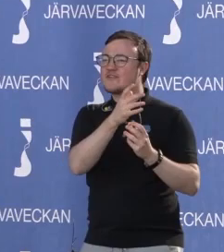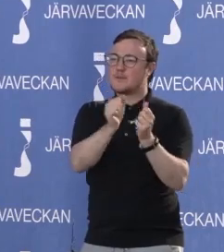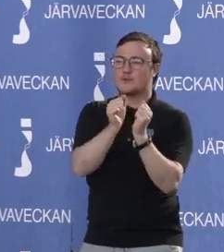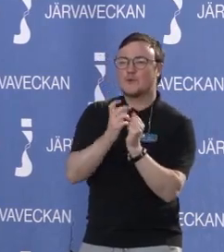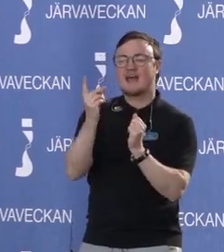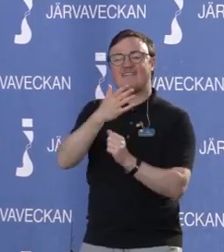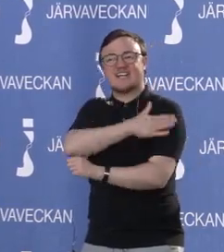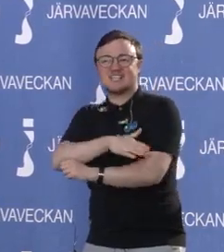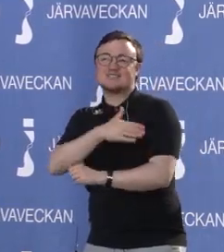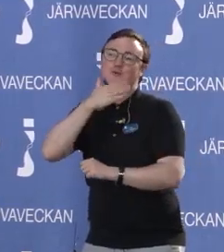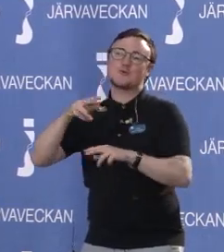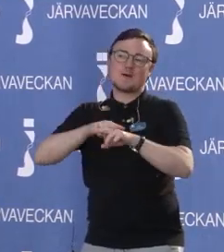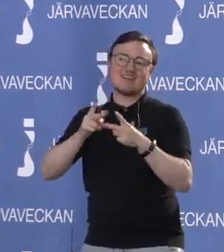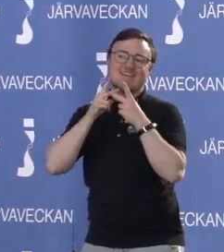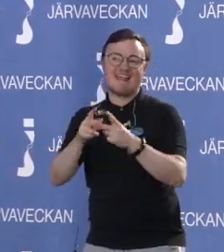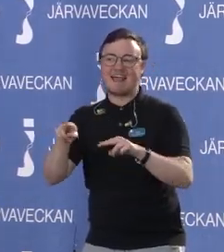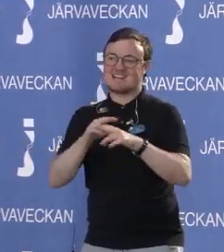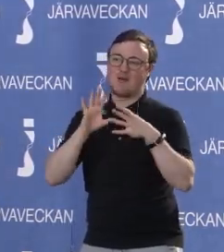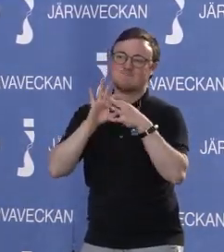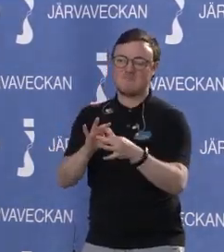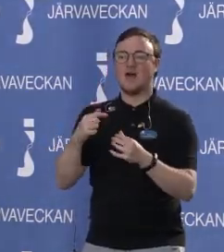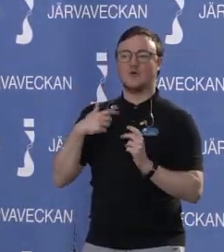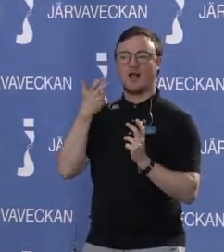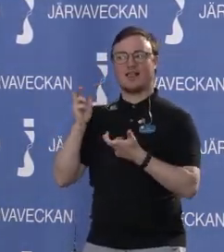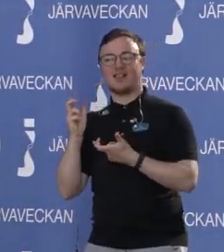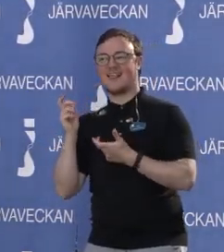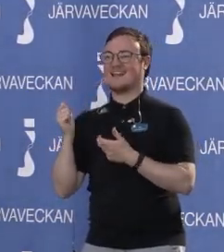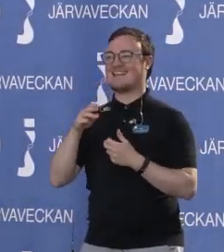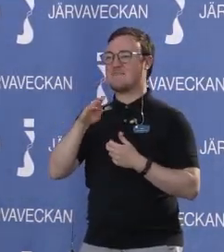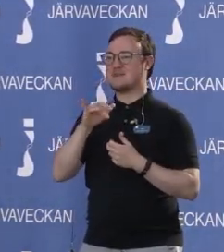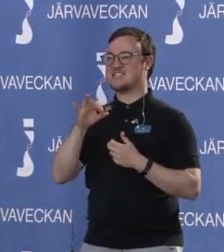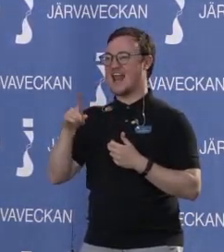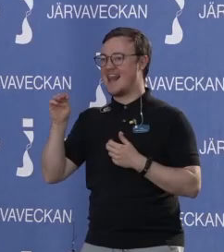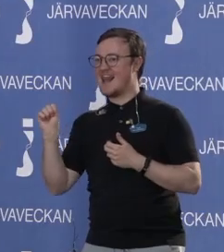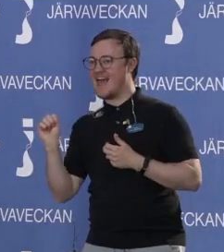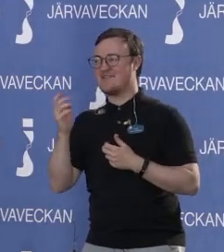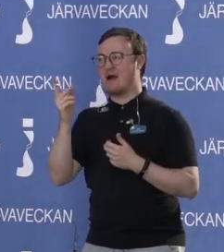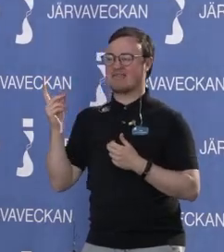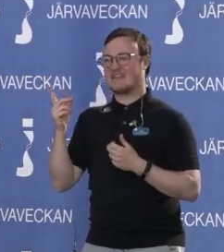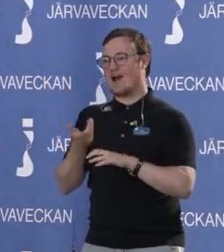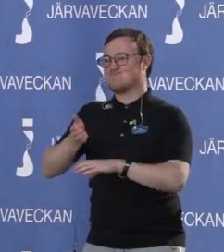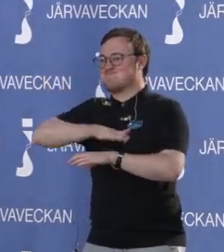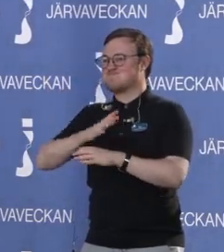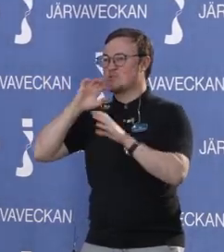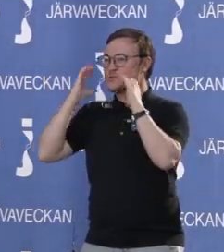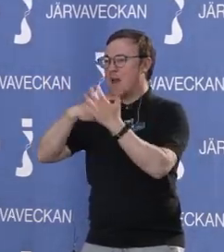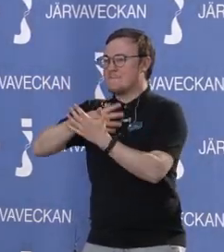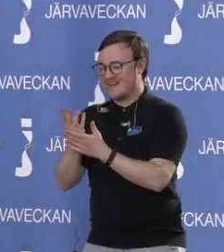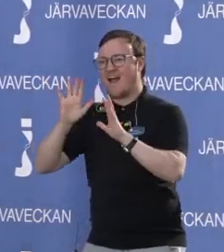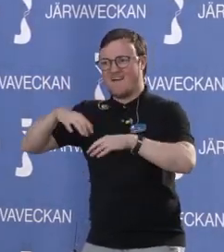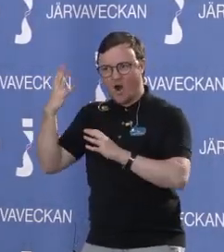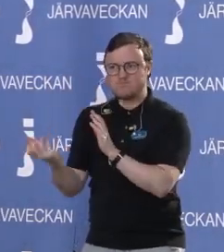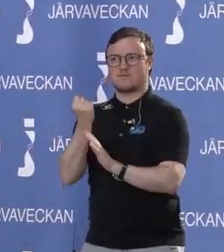Och det kanske sneglar lite på Michelle och andra som sociala medier som lyckas